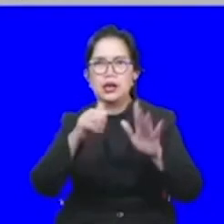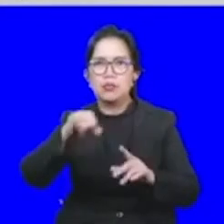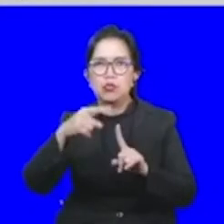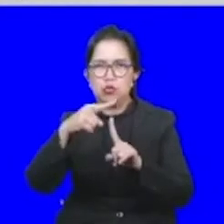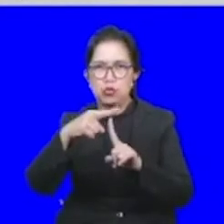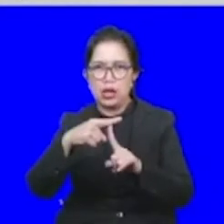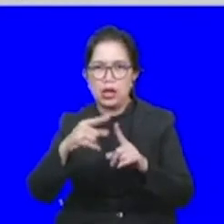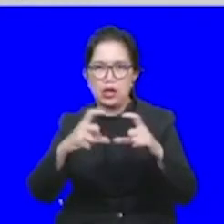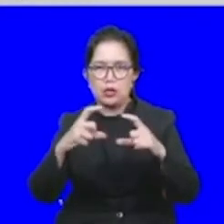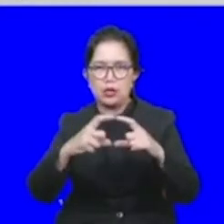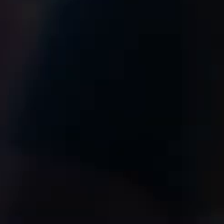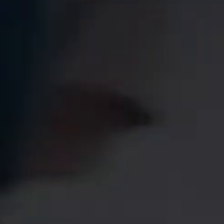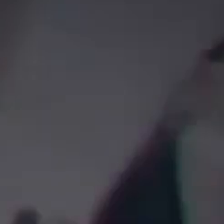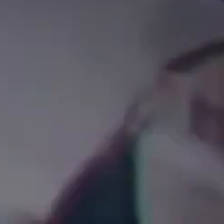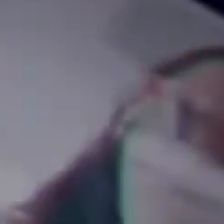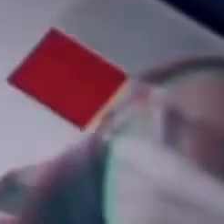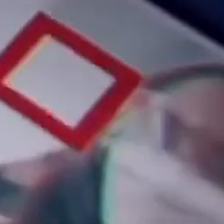untuk emergency usut